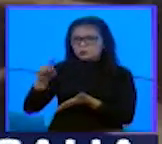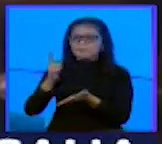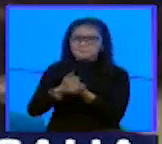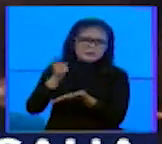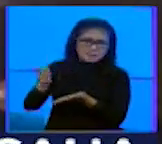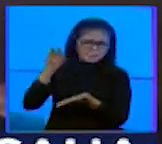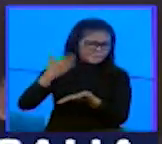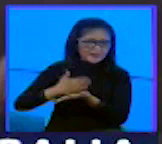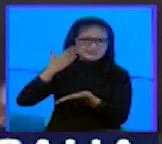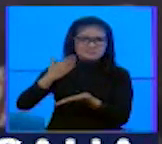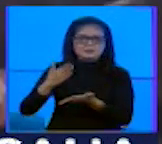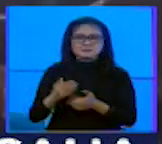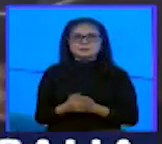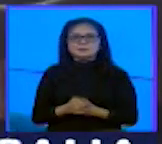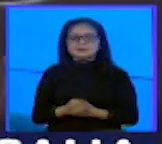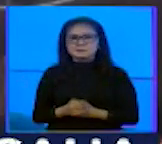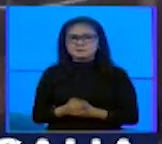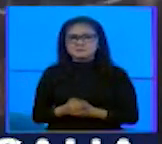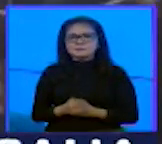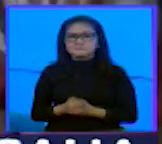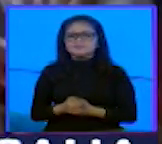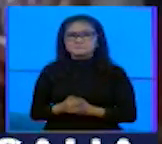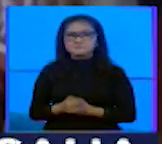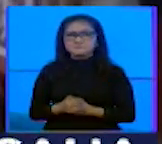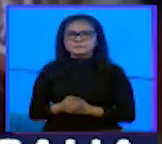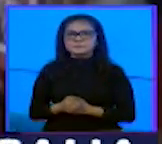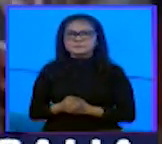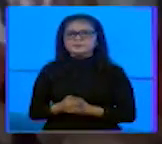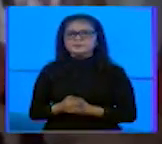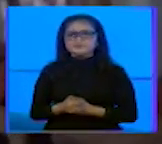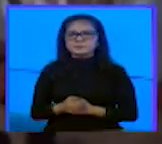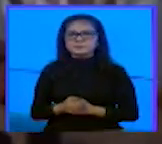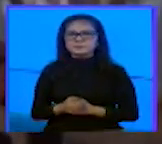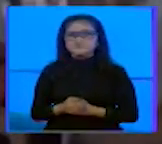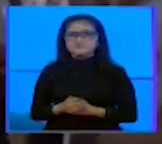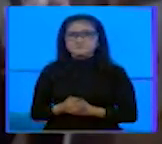tegas. Dari Jepara, Jawa Tengah dan Yogyakarta, tim kontributor melaporkan.